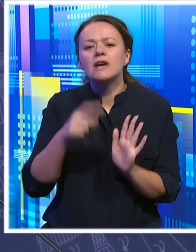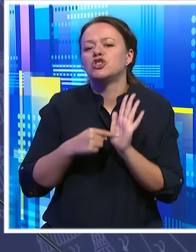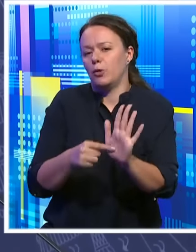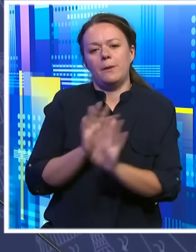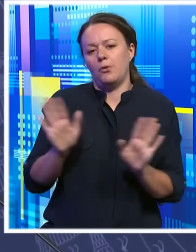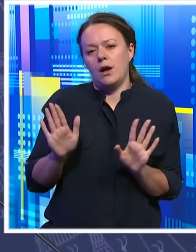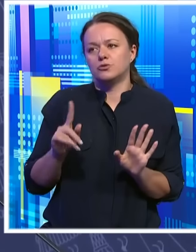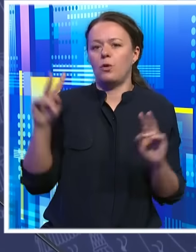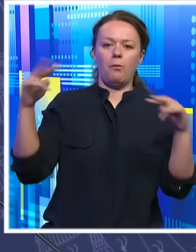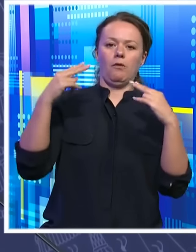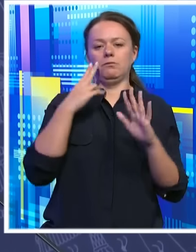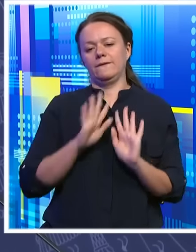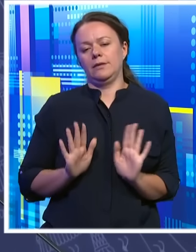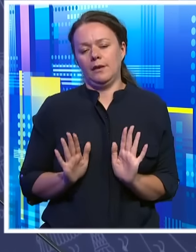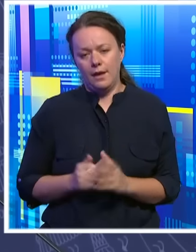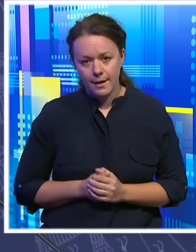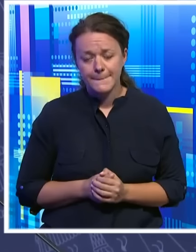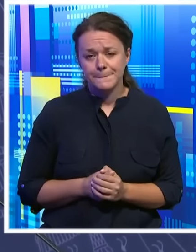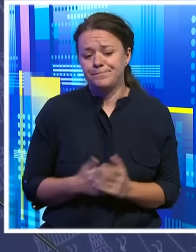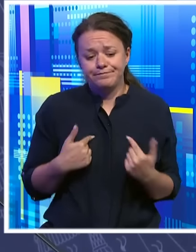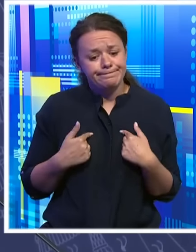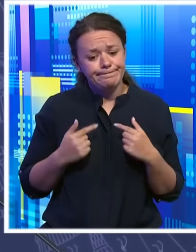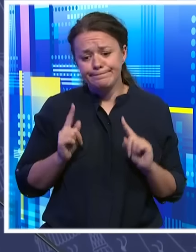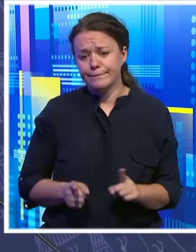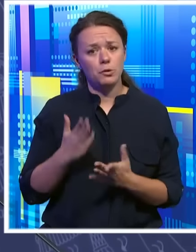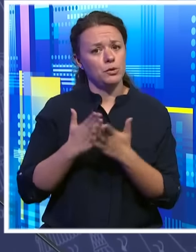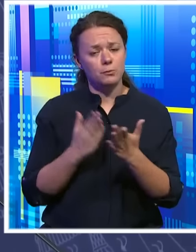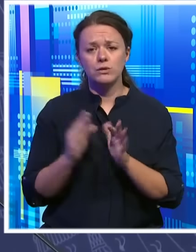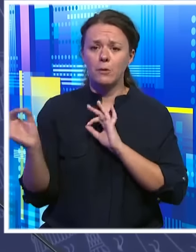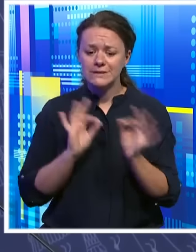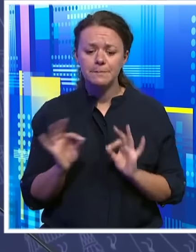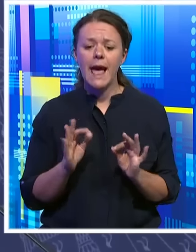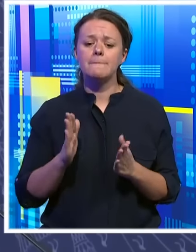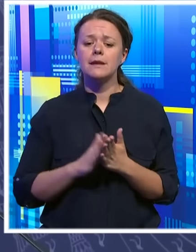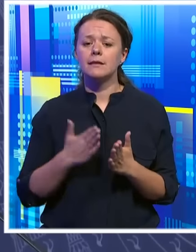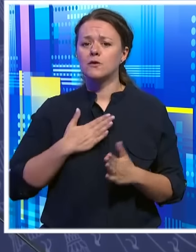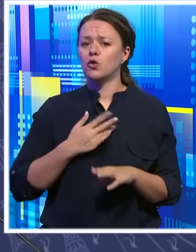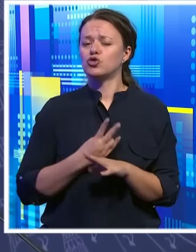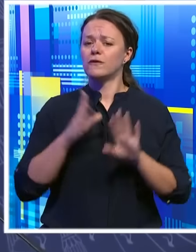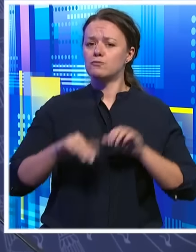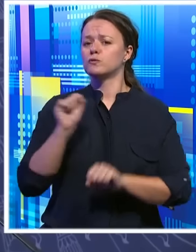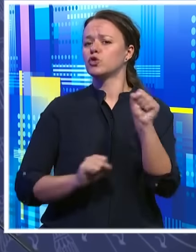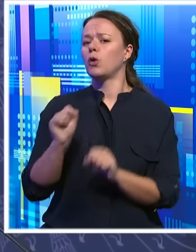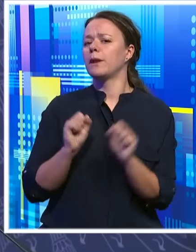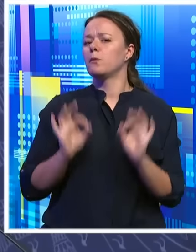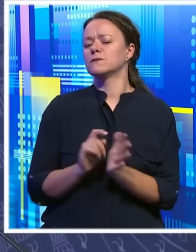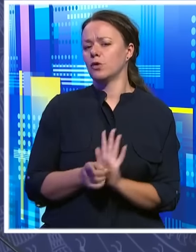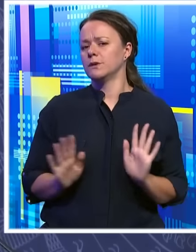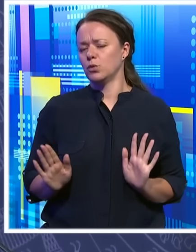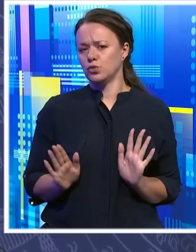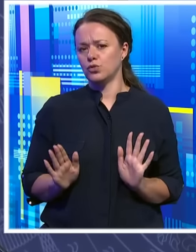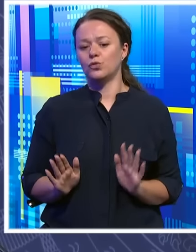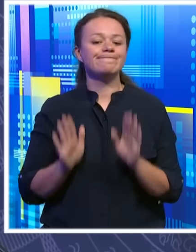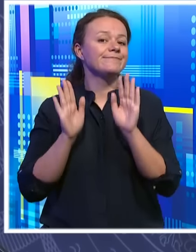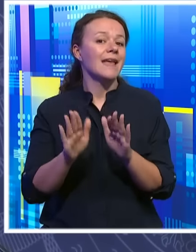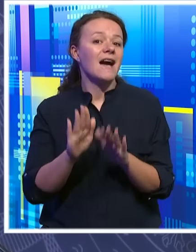pokazujemo. Ali mi moramo da budemo spremni i u stanju da svoju zemlju odbranimo u svakom trenutku. Takva su